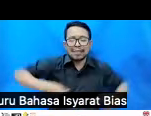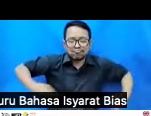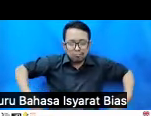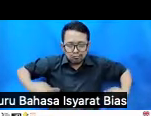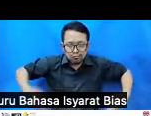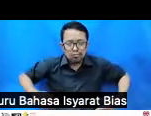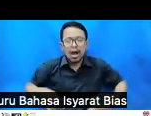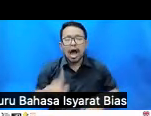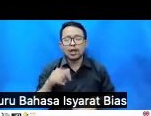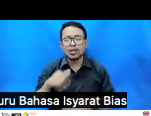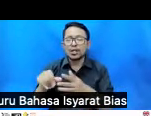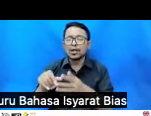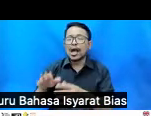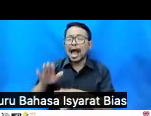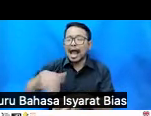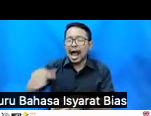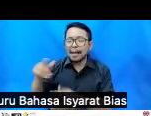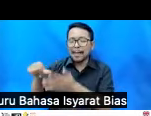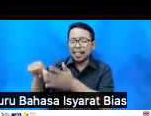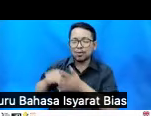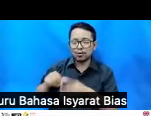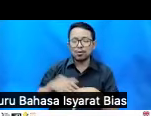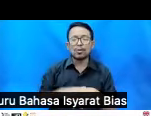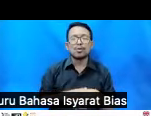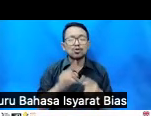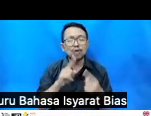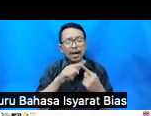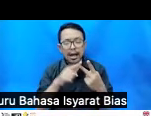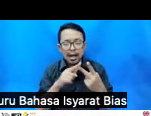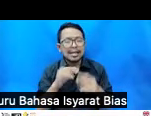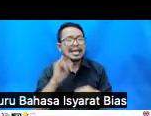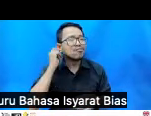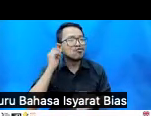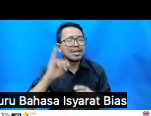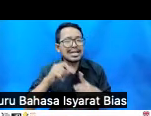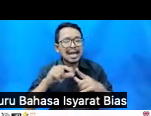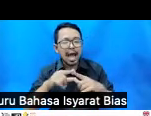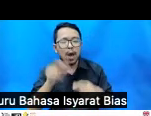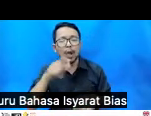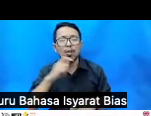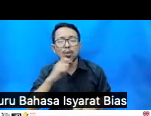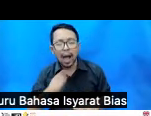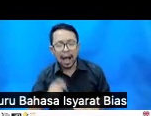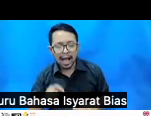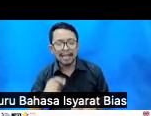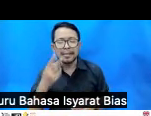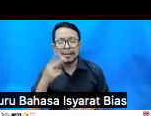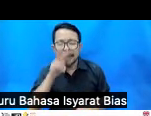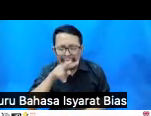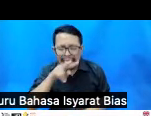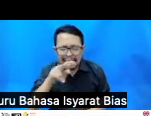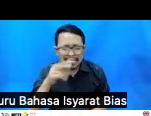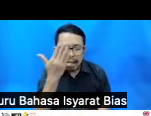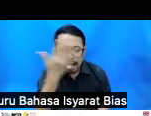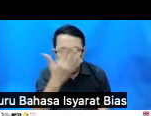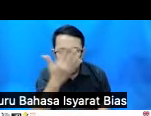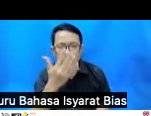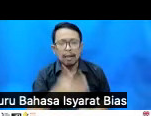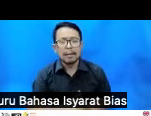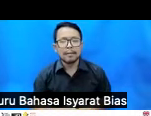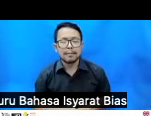yang harus dibantu oleh anaknya. Ada juga Bu Ida yang sudah tua dan juga mempunyai gangguan dalam penglihatannya.